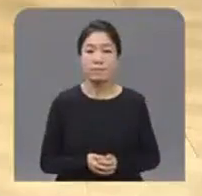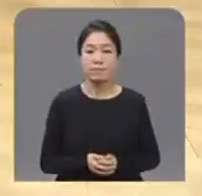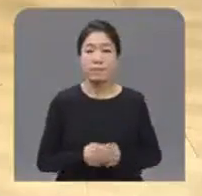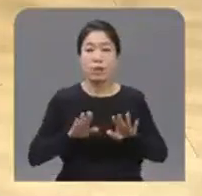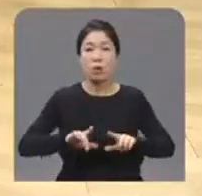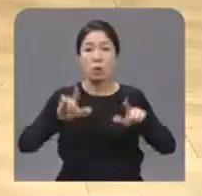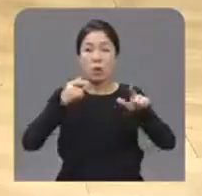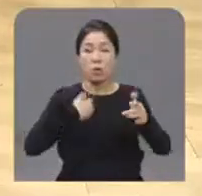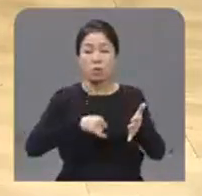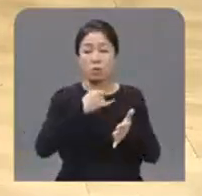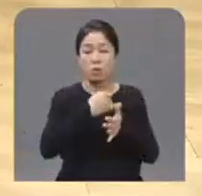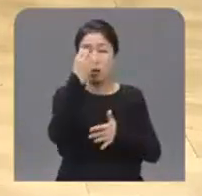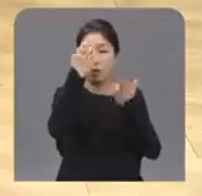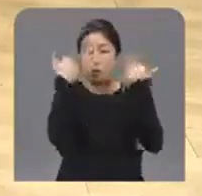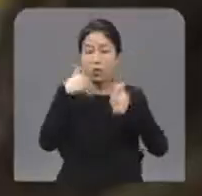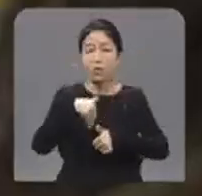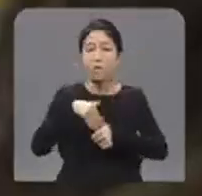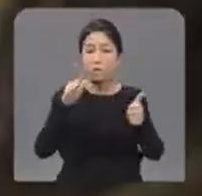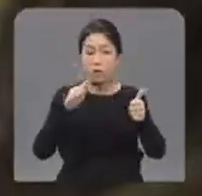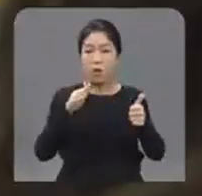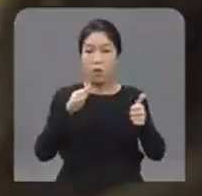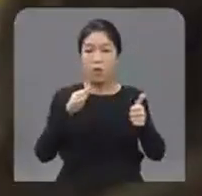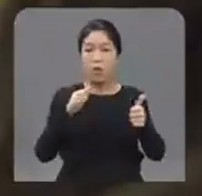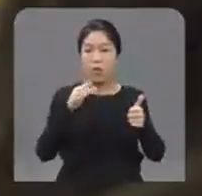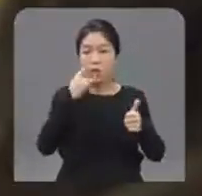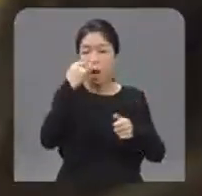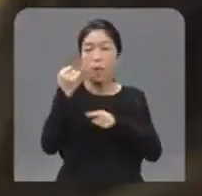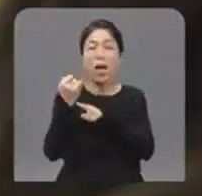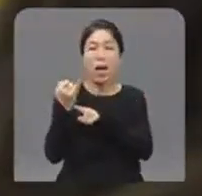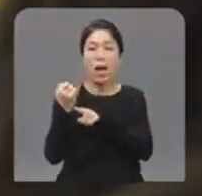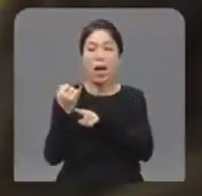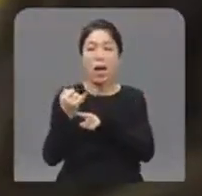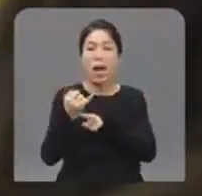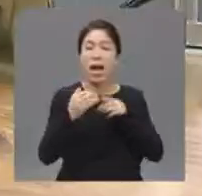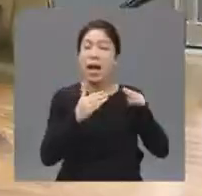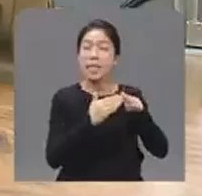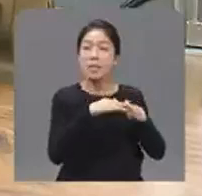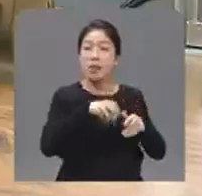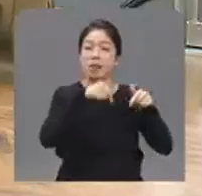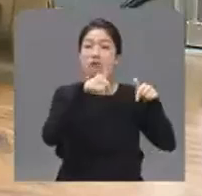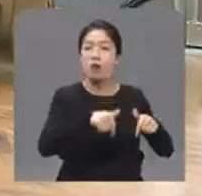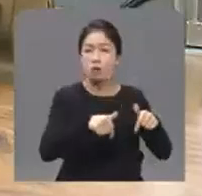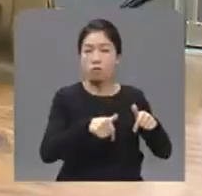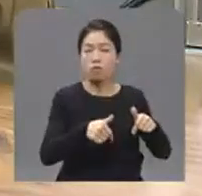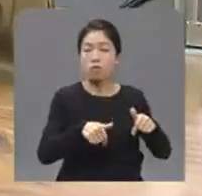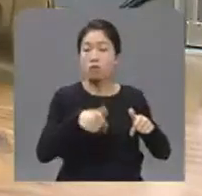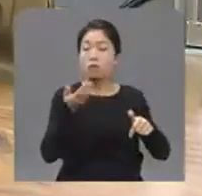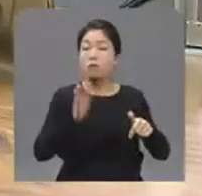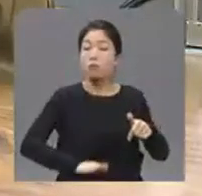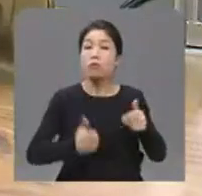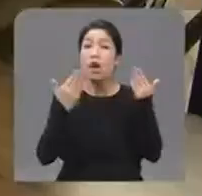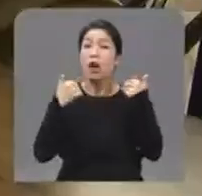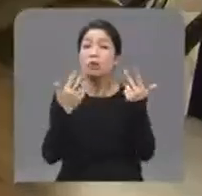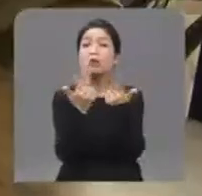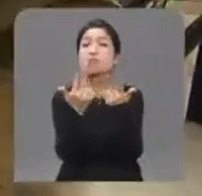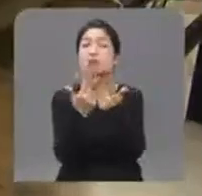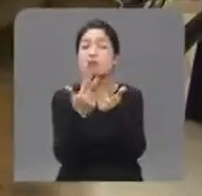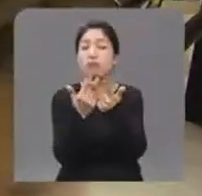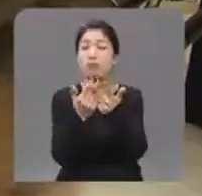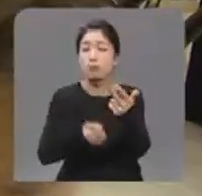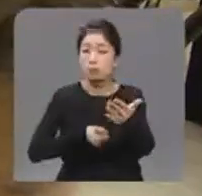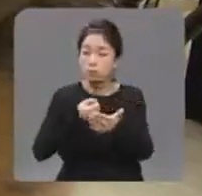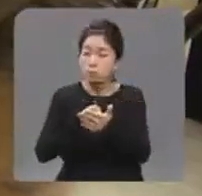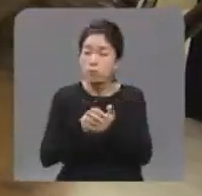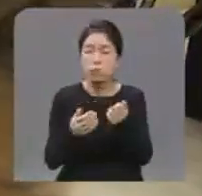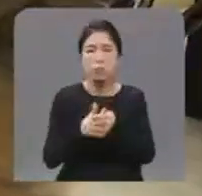올해 큰딸을 고등학교에 보낸 차유미 씨. 사는 곳은 광주 서구인데 북구에 있는 학교를 배정받아